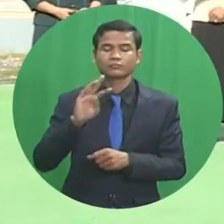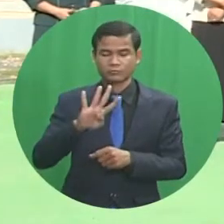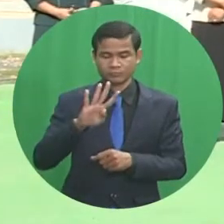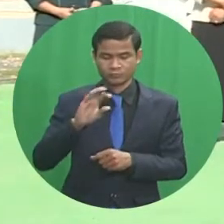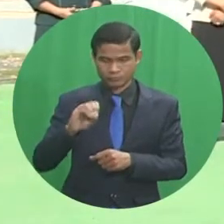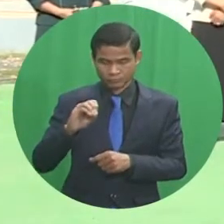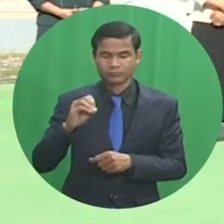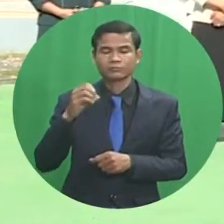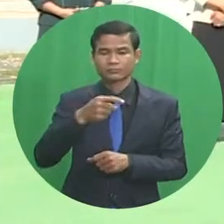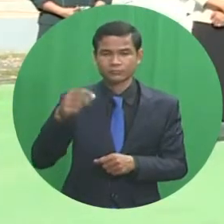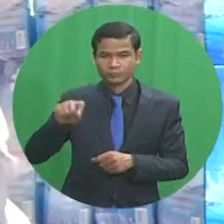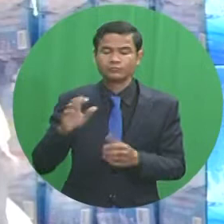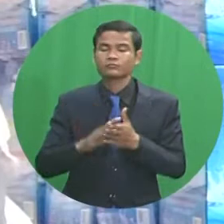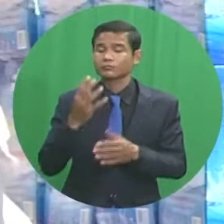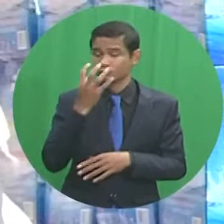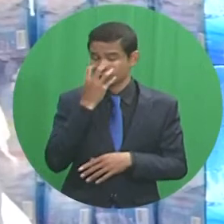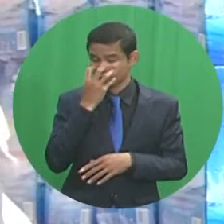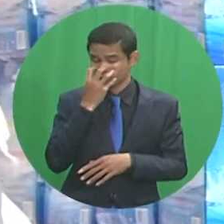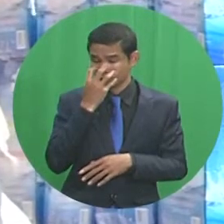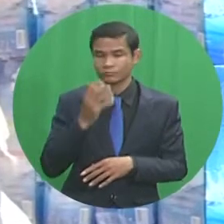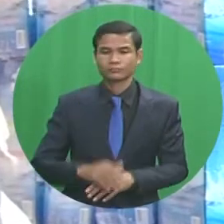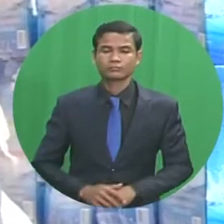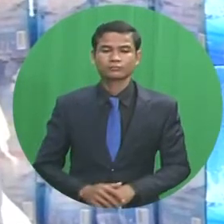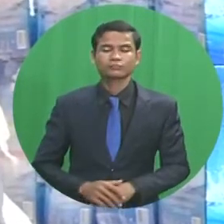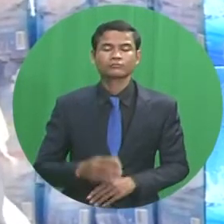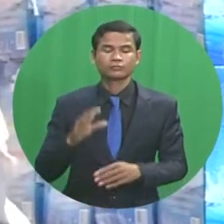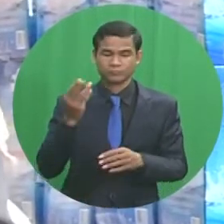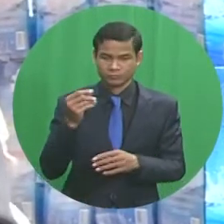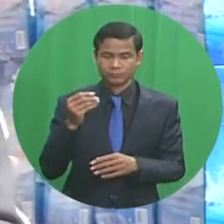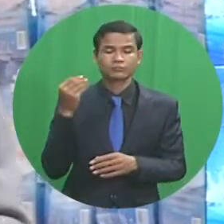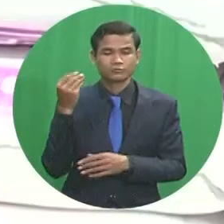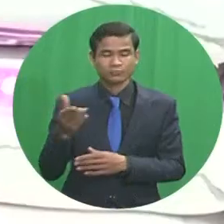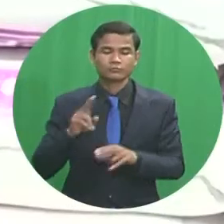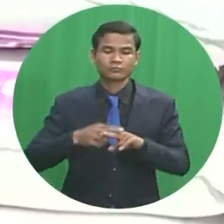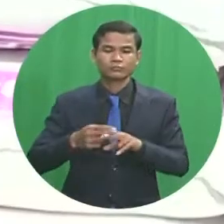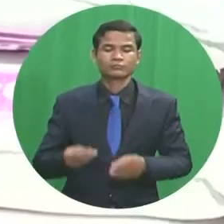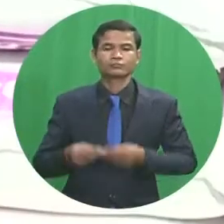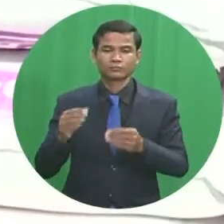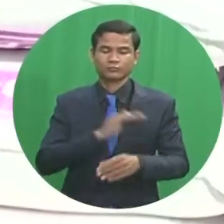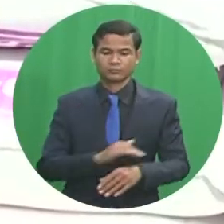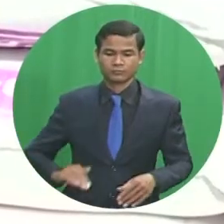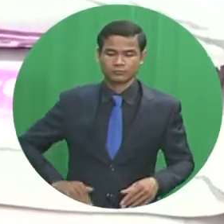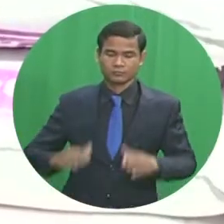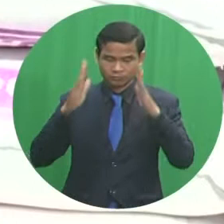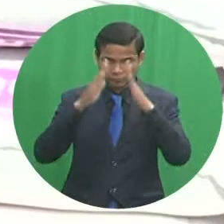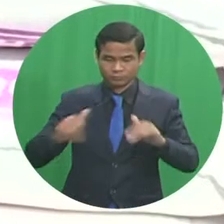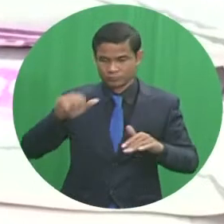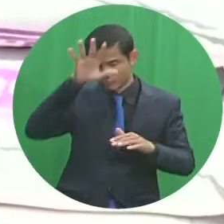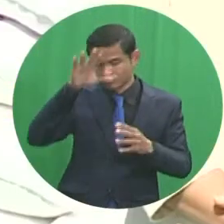ម្រាប់ទិញបំពង់អុកស៊ីហ្សែនគិតជាទឹកប្រាក់ដែលជាអំណោយរបស់សម្ដេចជីវវាំងសរុបរួម